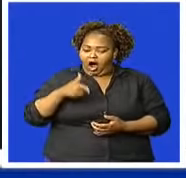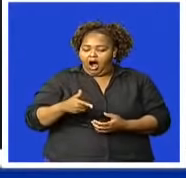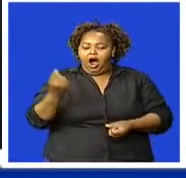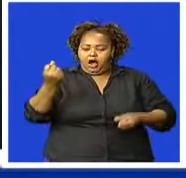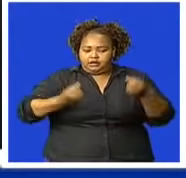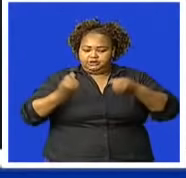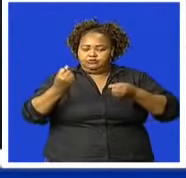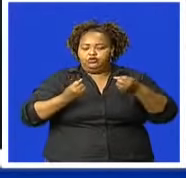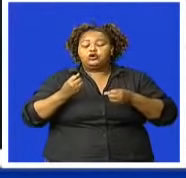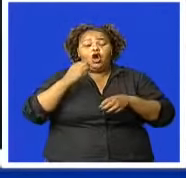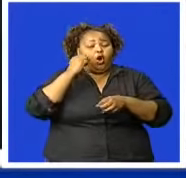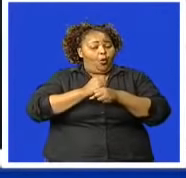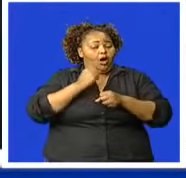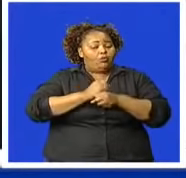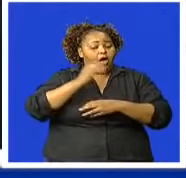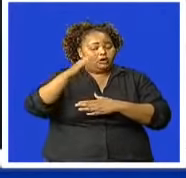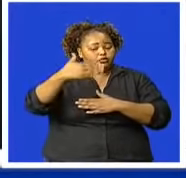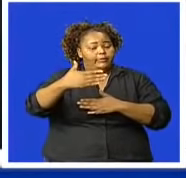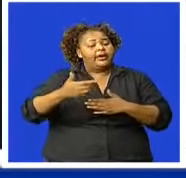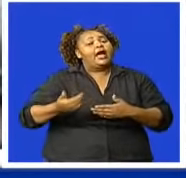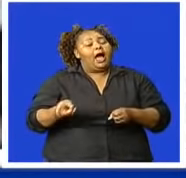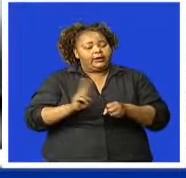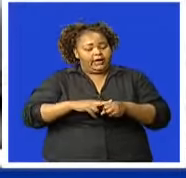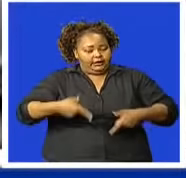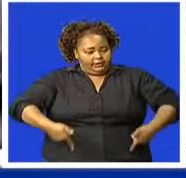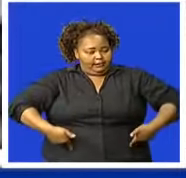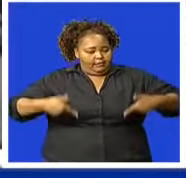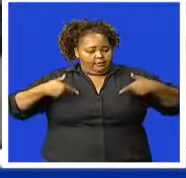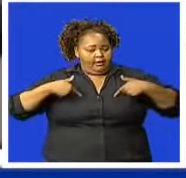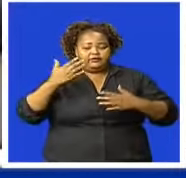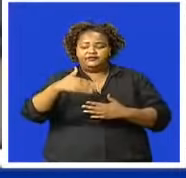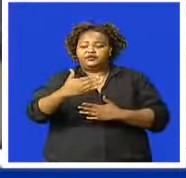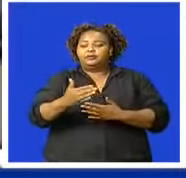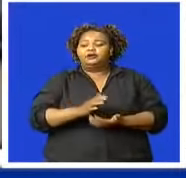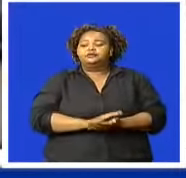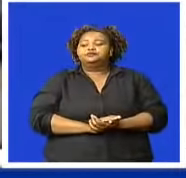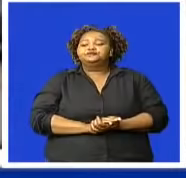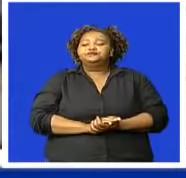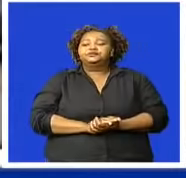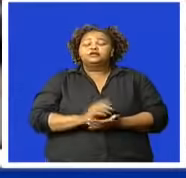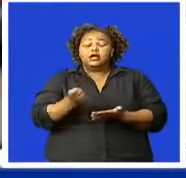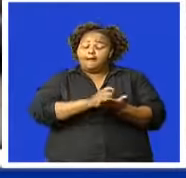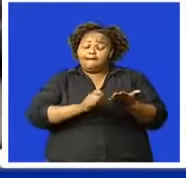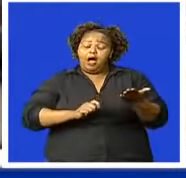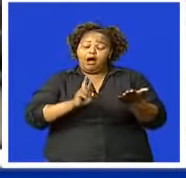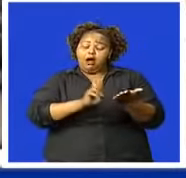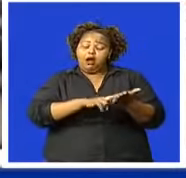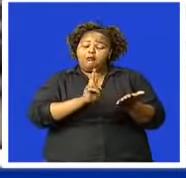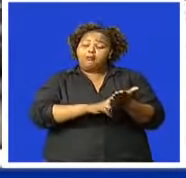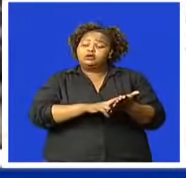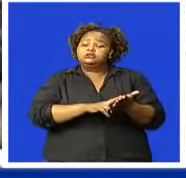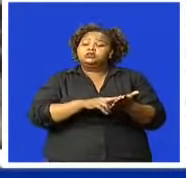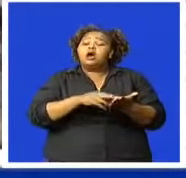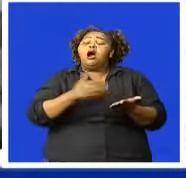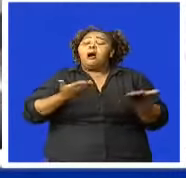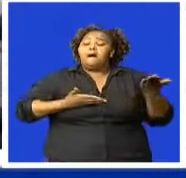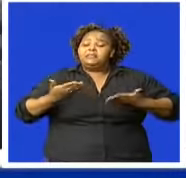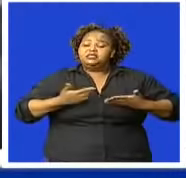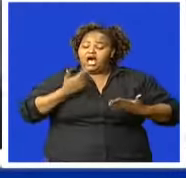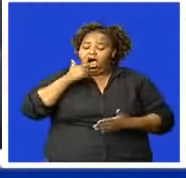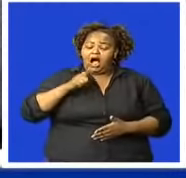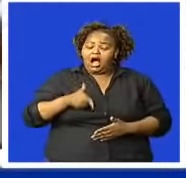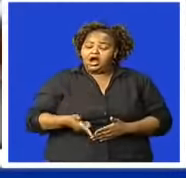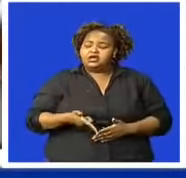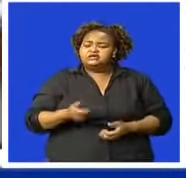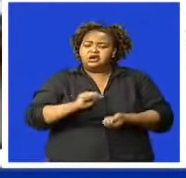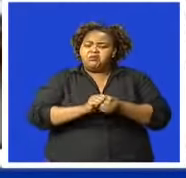imisebenzi iyaqhubeka impilo iyaqhubeka Nasihlanganisa lombiko ligalaji lelibonakele kutsi lisene nkinga ya petrol